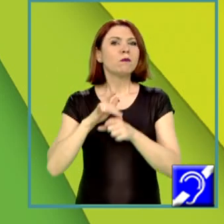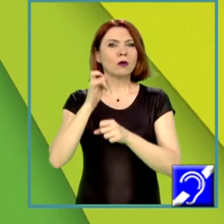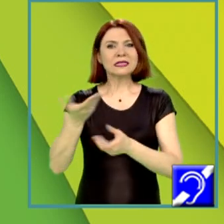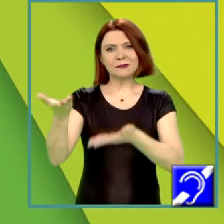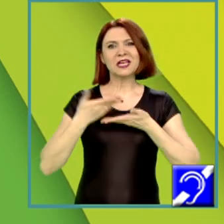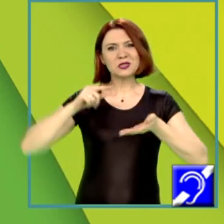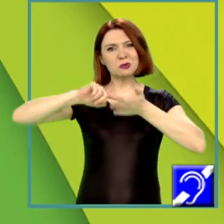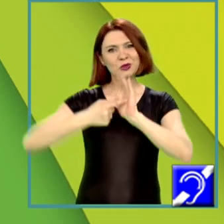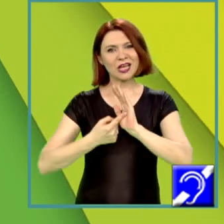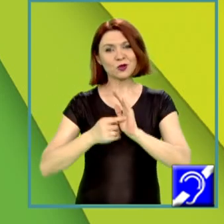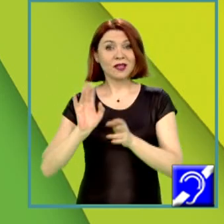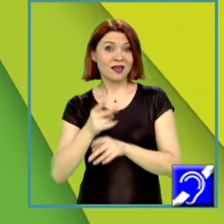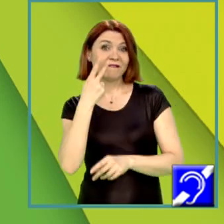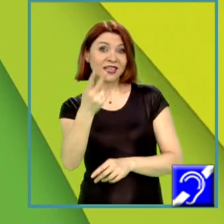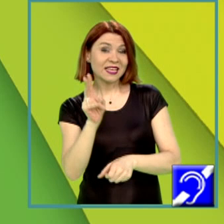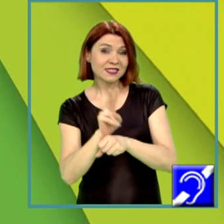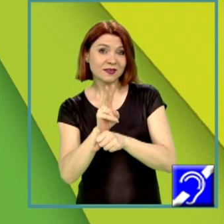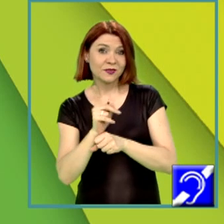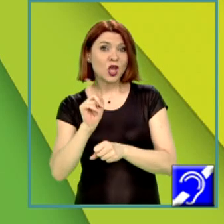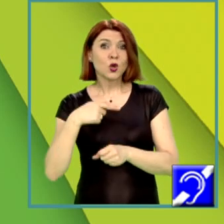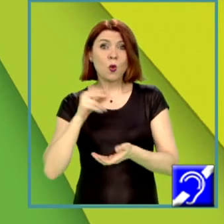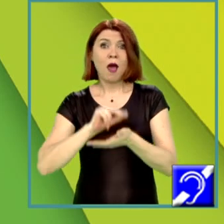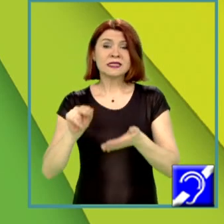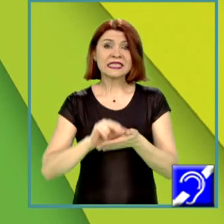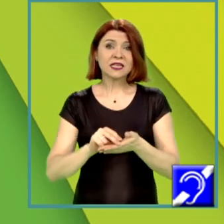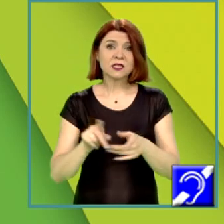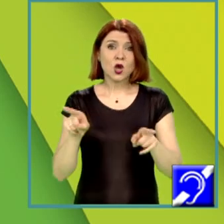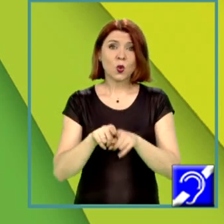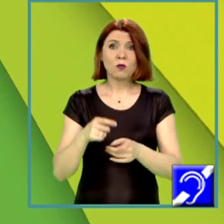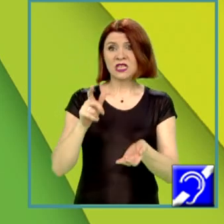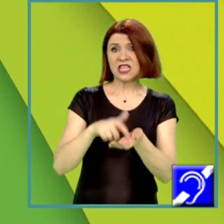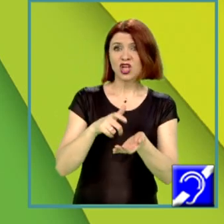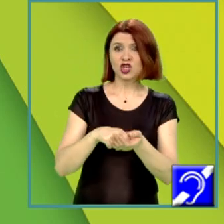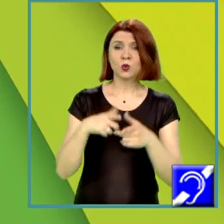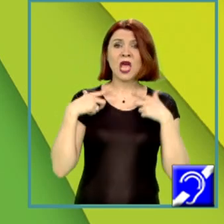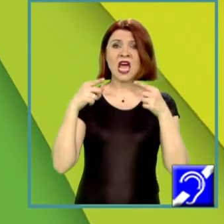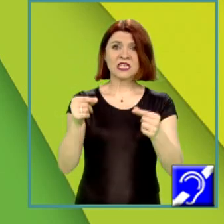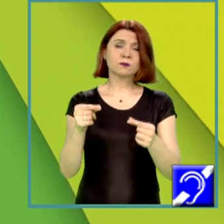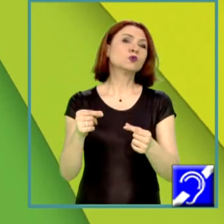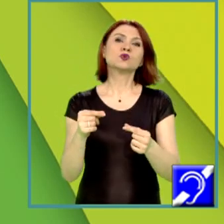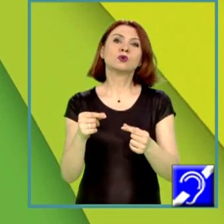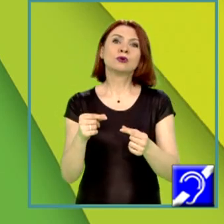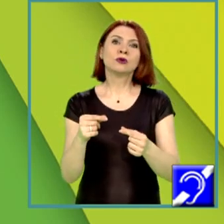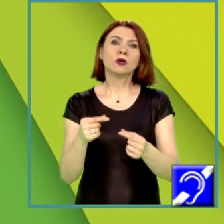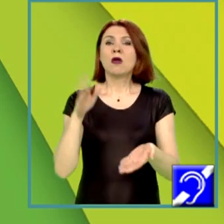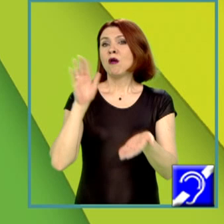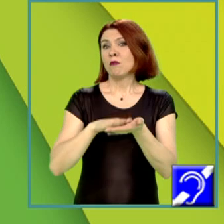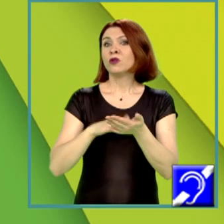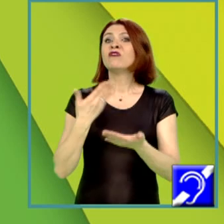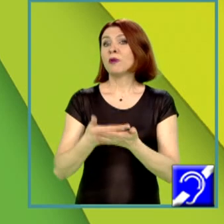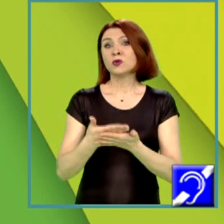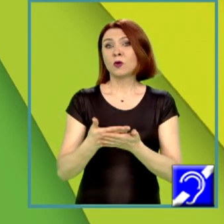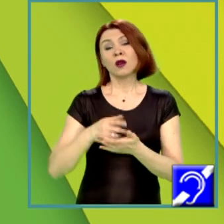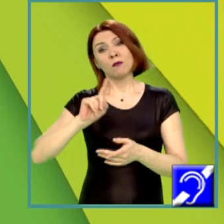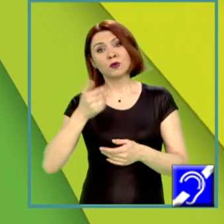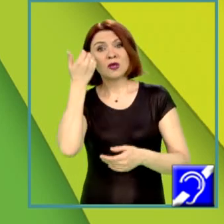să mă punctați dar vedeți că nu am scris așa cum sa cerut răspunsul în enunț motiv pentru care